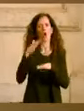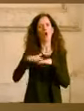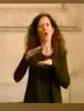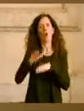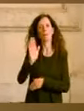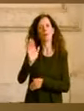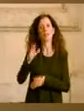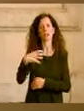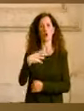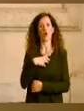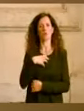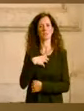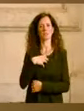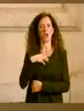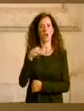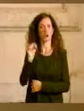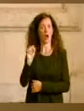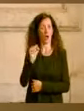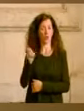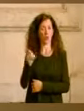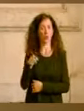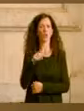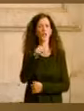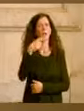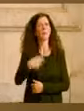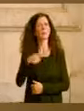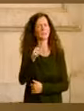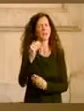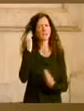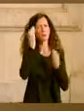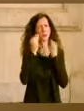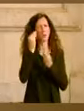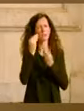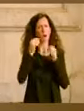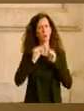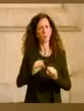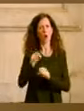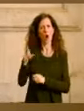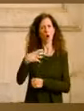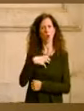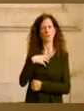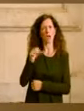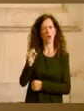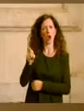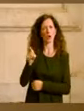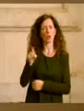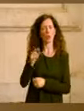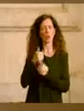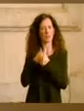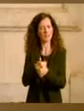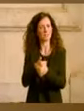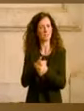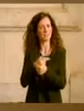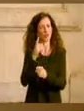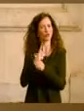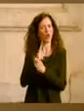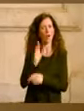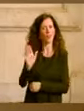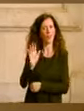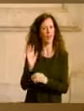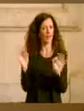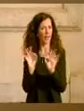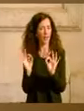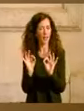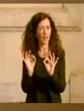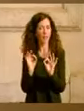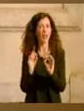all'emergenza. Secondo lei Arcuri in qualche modo è venuto meno a uno dei suoi compiti principali e quindi deve fare